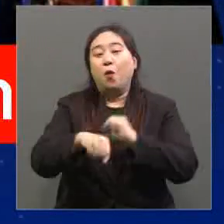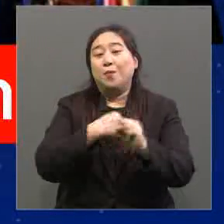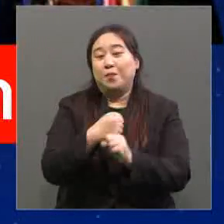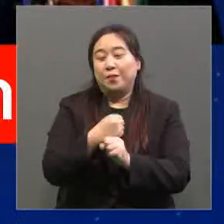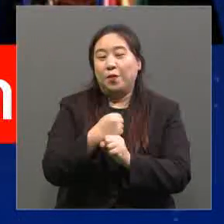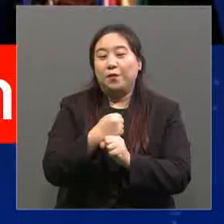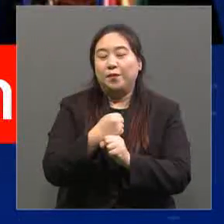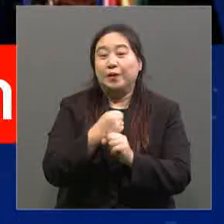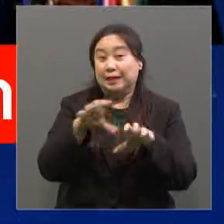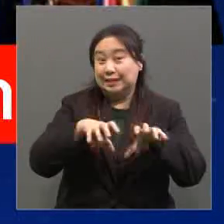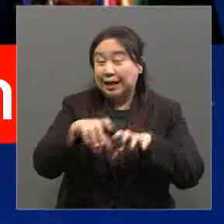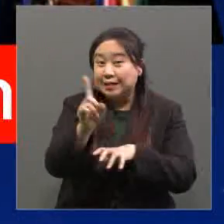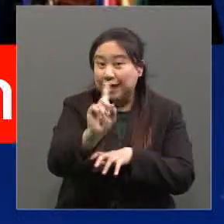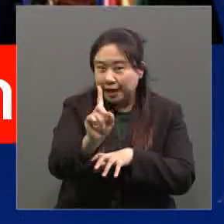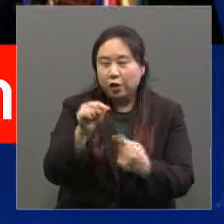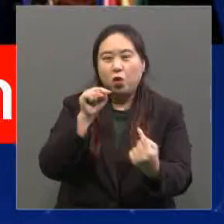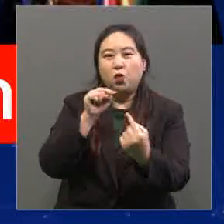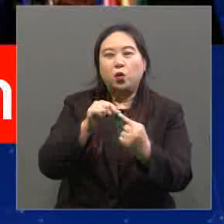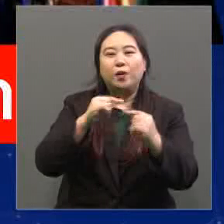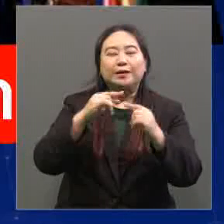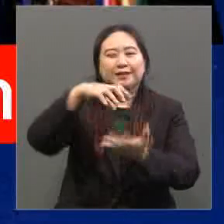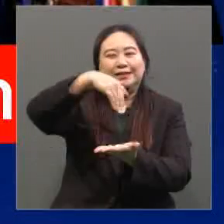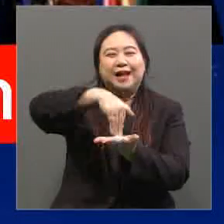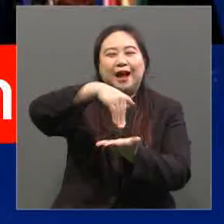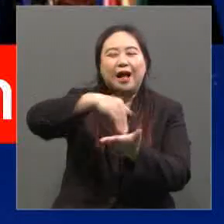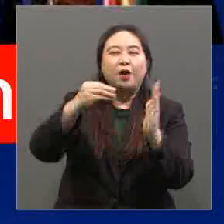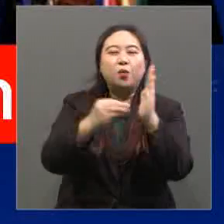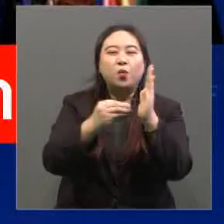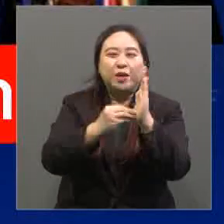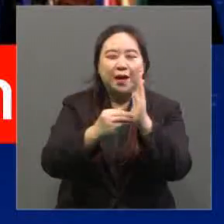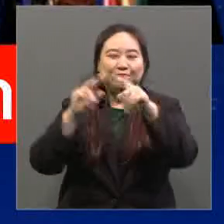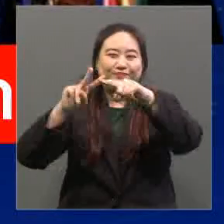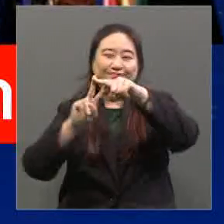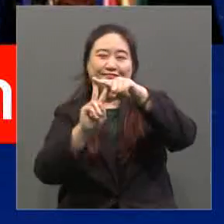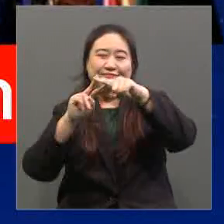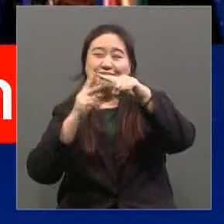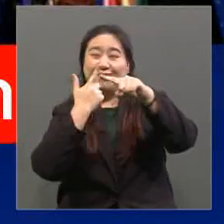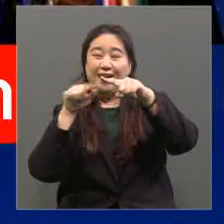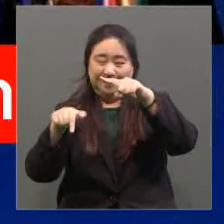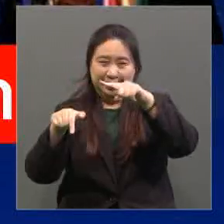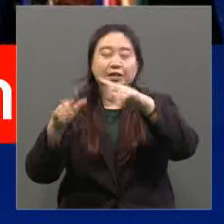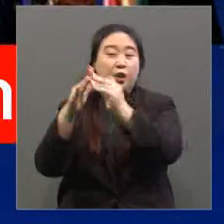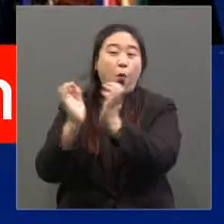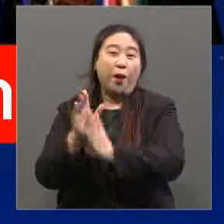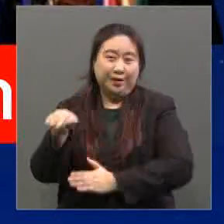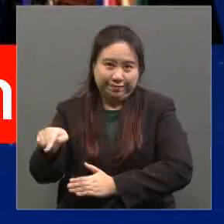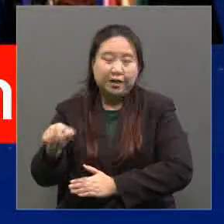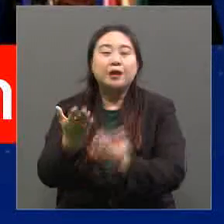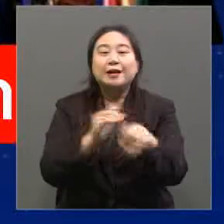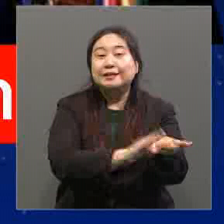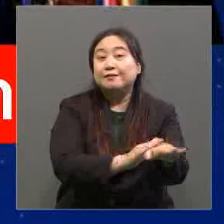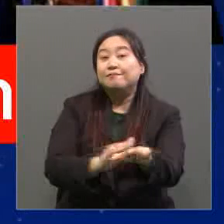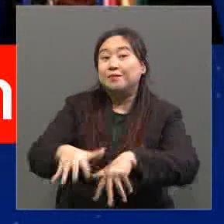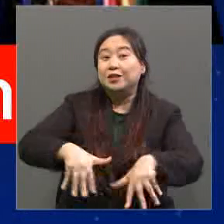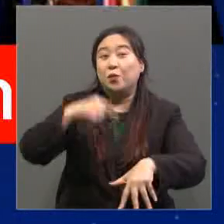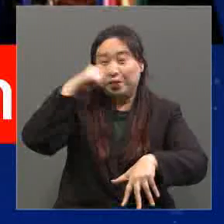New Year Festivalจัดที่ลานคนเมืองศาลาว่ากกรุงเทพมหานครและวัดสุทัศน์เทพวรารามก็ขอเชิญชวนพี่น้องชาวไทย